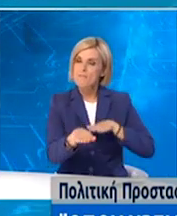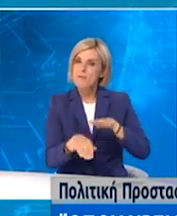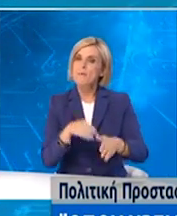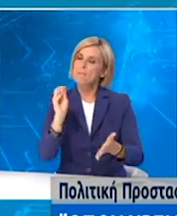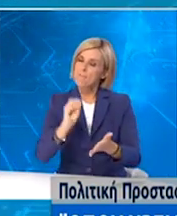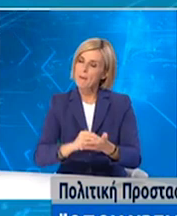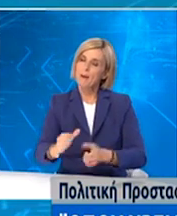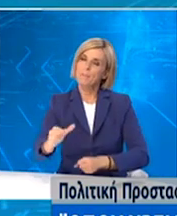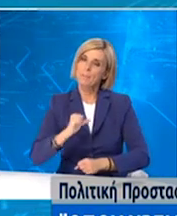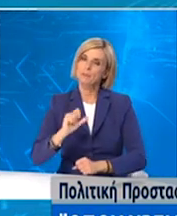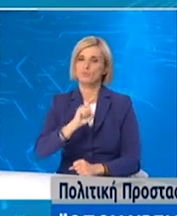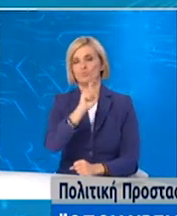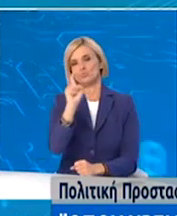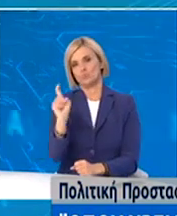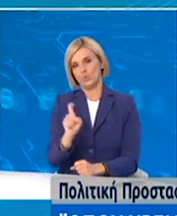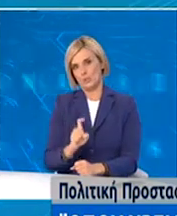τις ζωές μας.